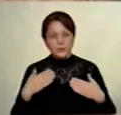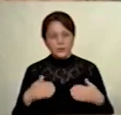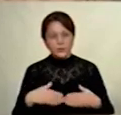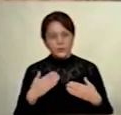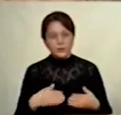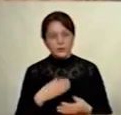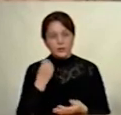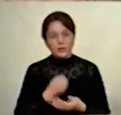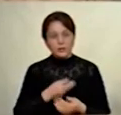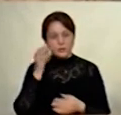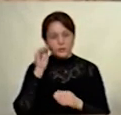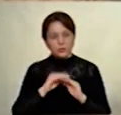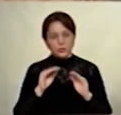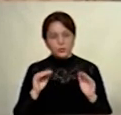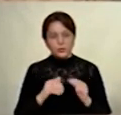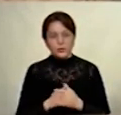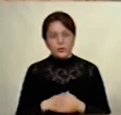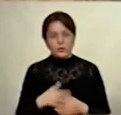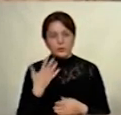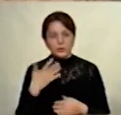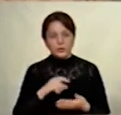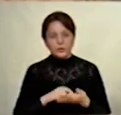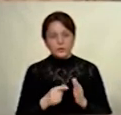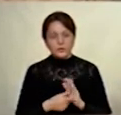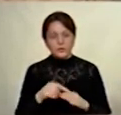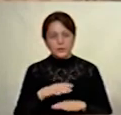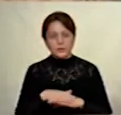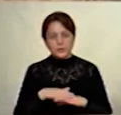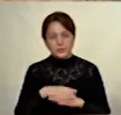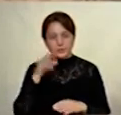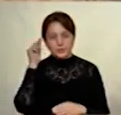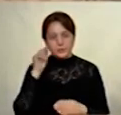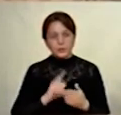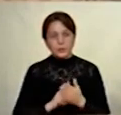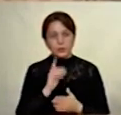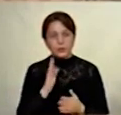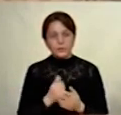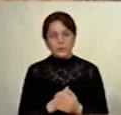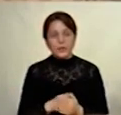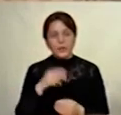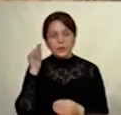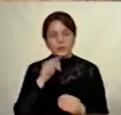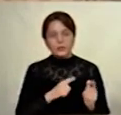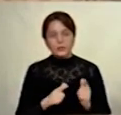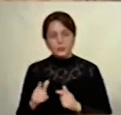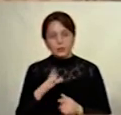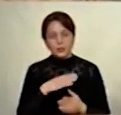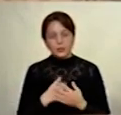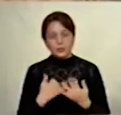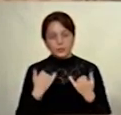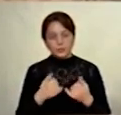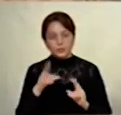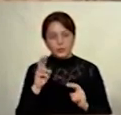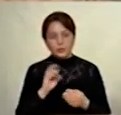Assalomu alaykum aziz o'quvchilar. 5-sinfda matematika darsini boshlaymiz. Darsga tayyor bo'lsangiz,